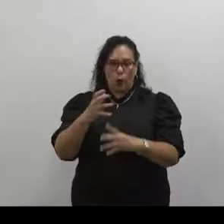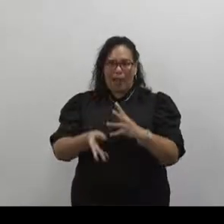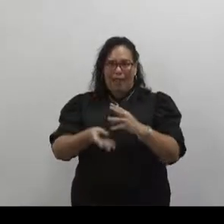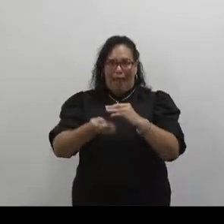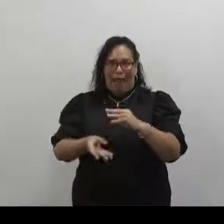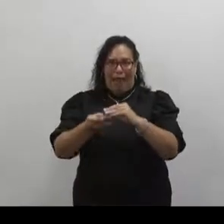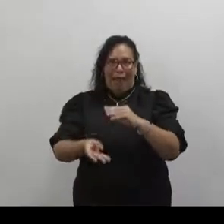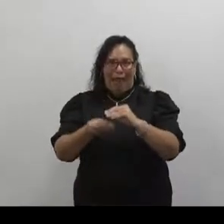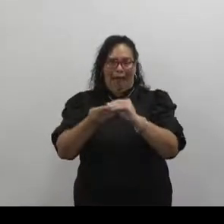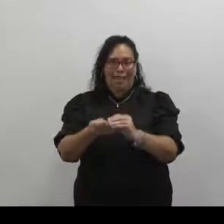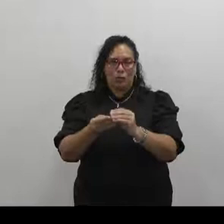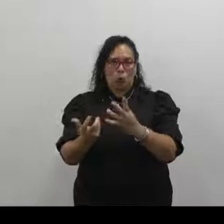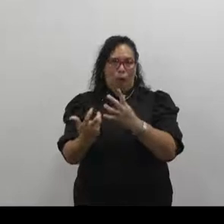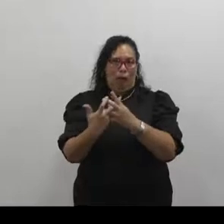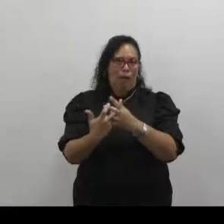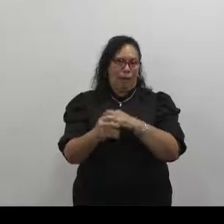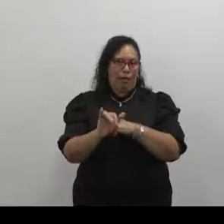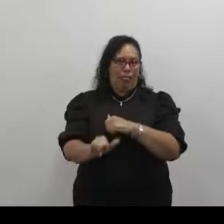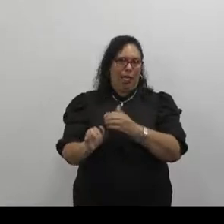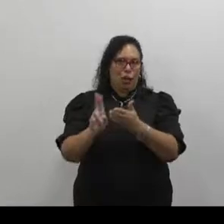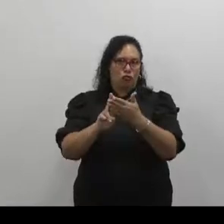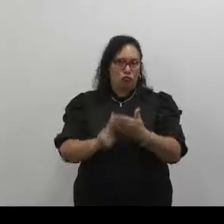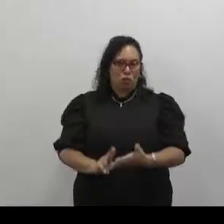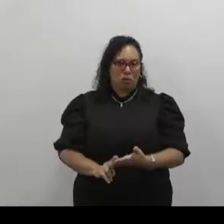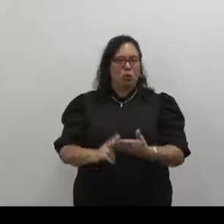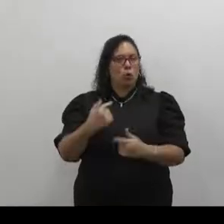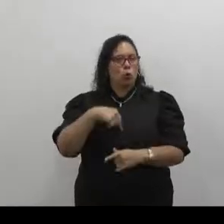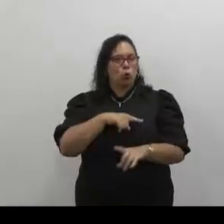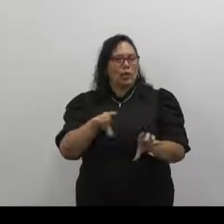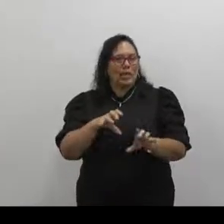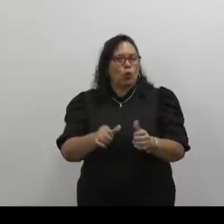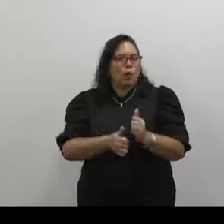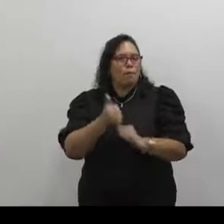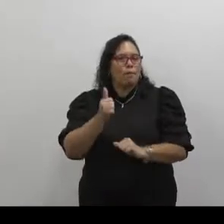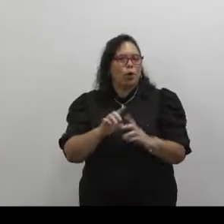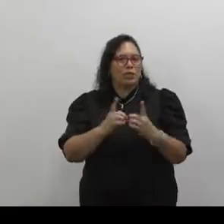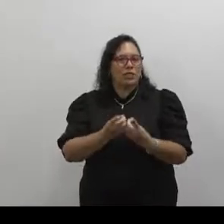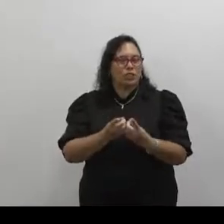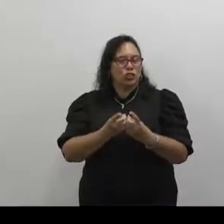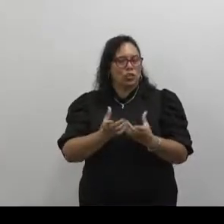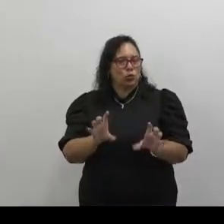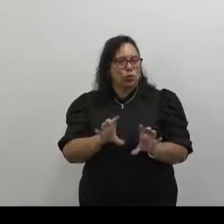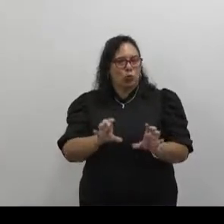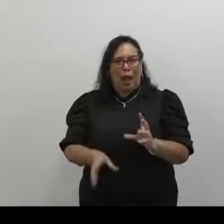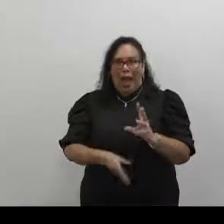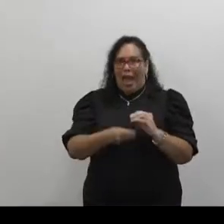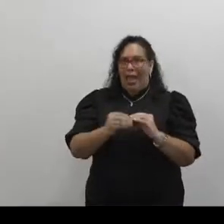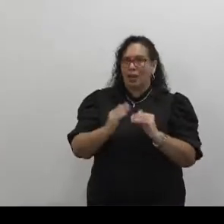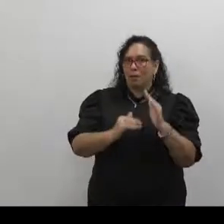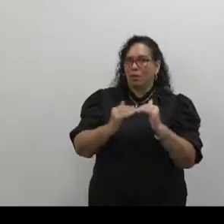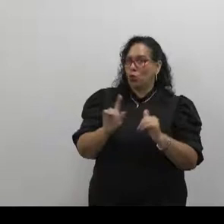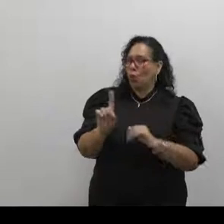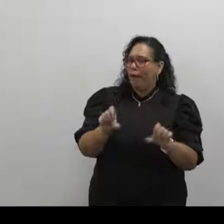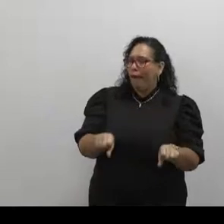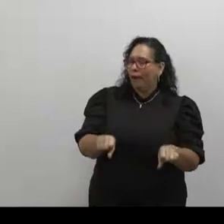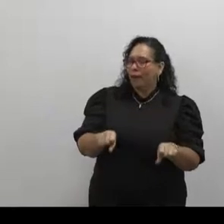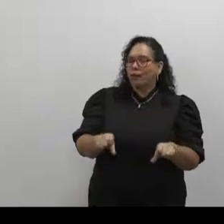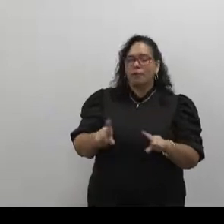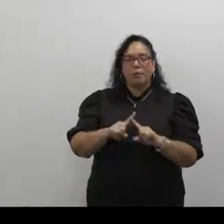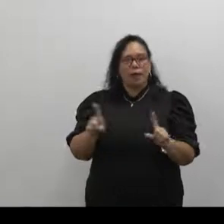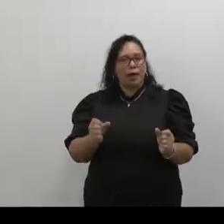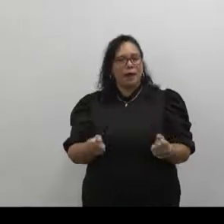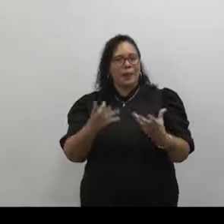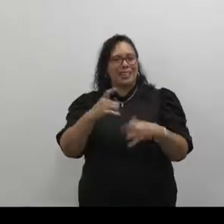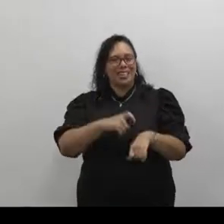dương trời tại kết cú thà đòi xa tại bánh hà o nâng hơi dương trời tại song song xa lạ riêng ở việc xong sọp tự